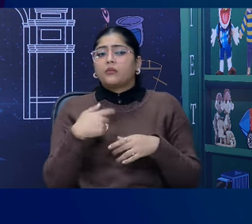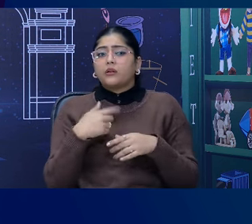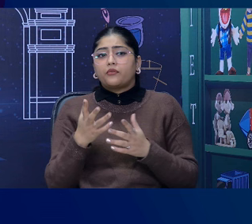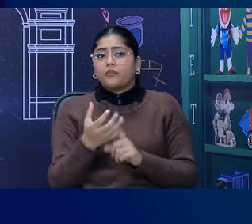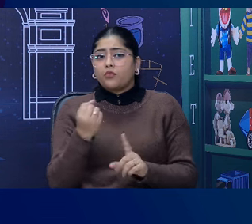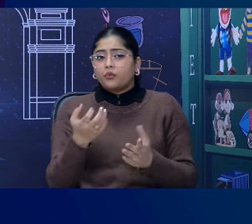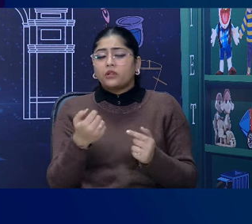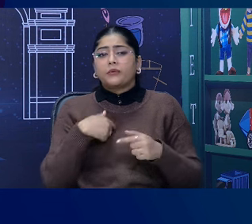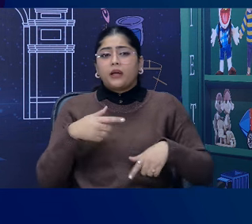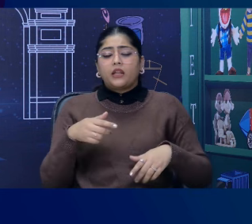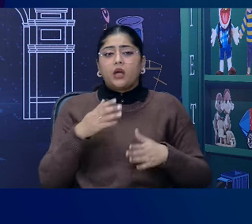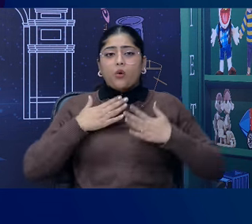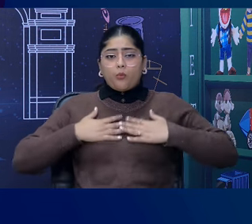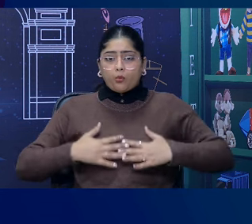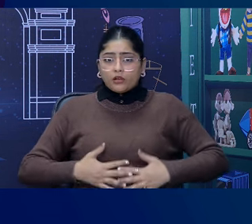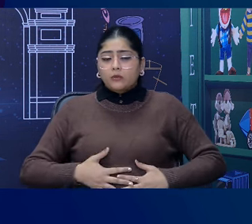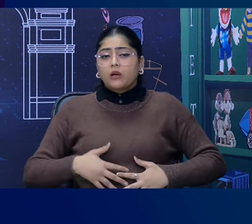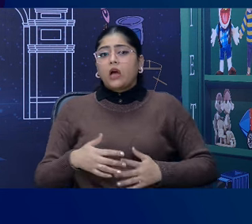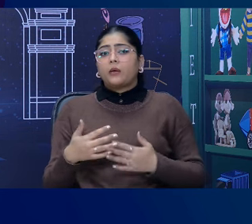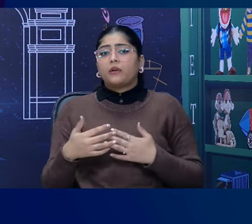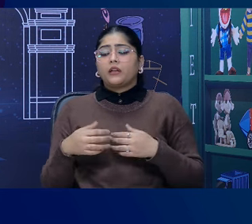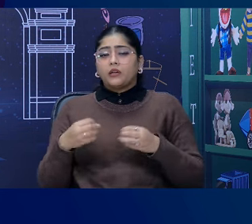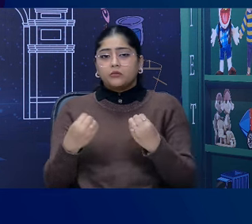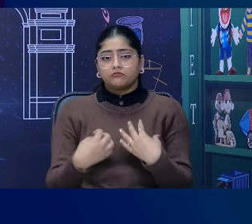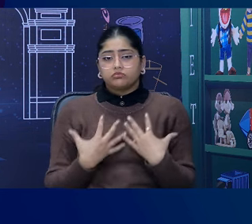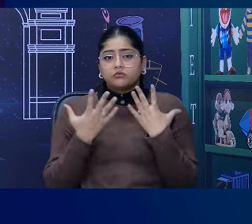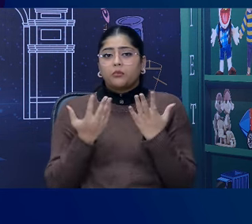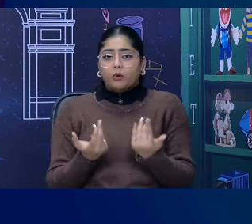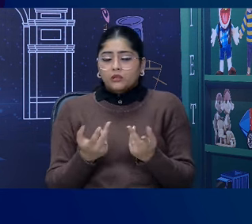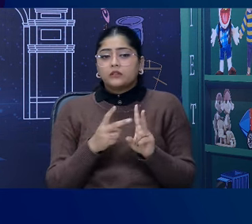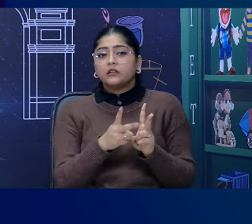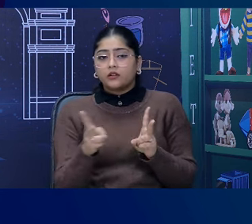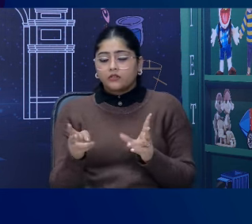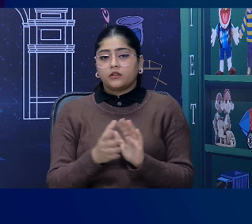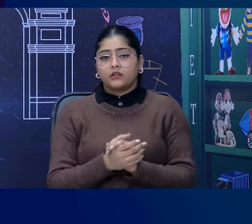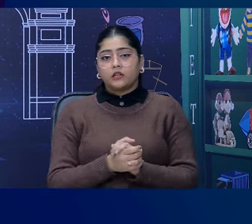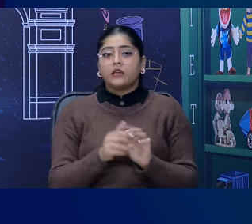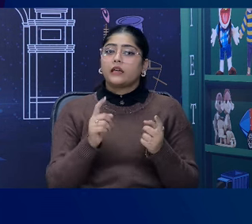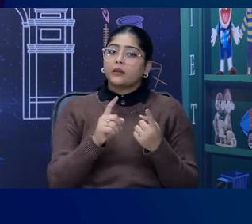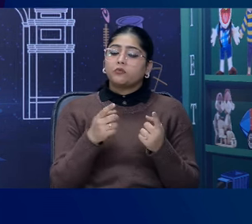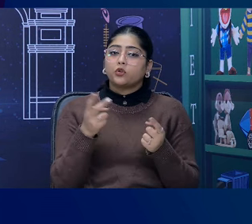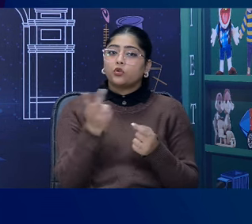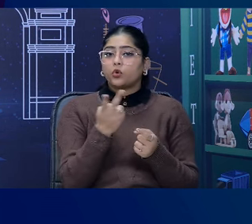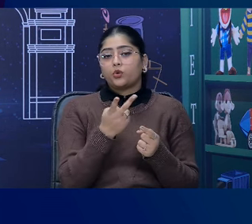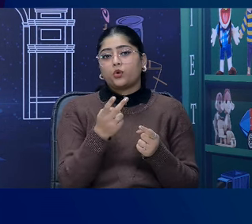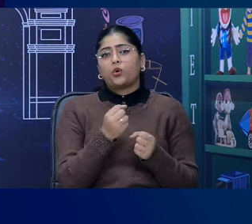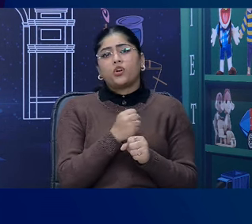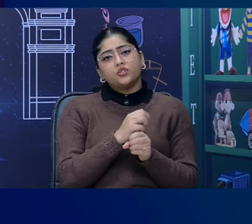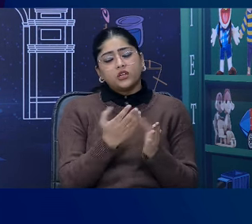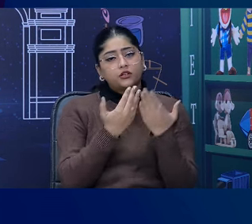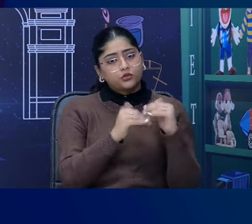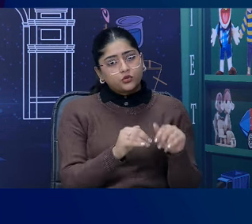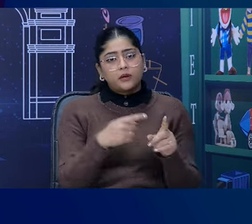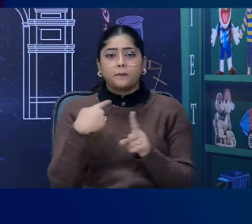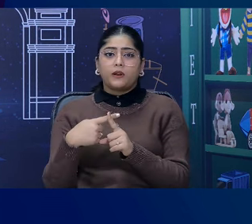बोथ जब हम बात कर रहे हैं नॉर्मल बच्चों की की भी और स्पेशल बच्चों की भी दैट इज चिल्ड्रन विद डिसेबिलिटीज फिजियोलॉजिकल फिजिकल